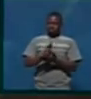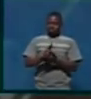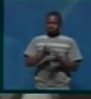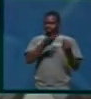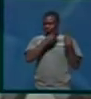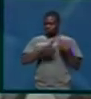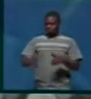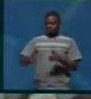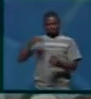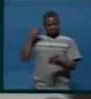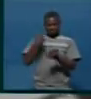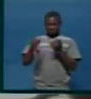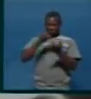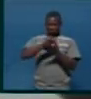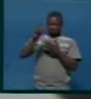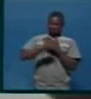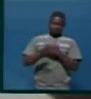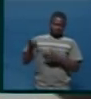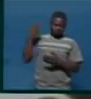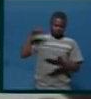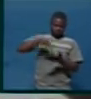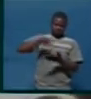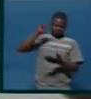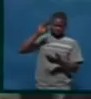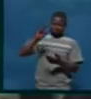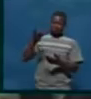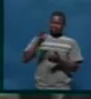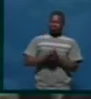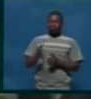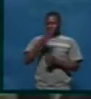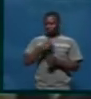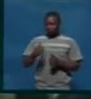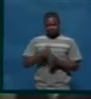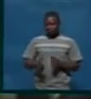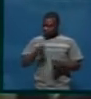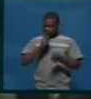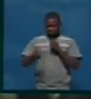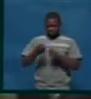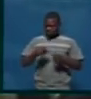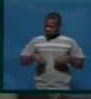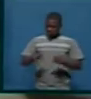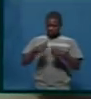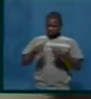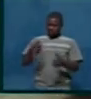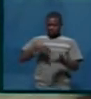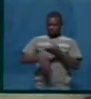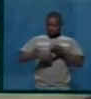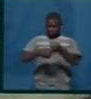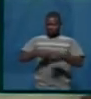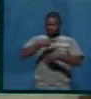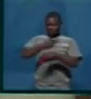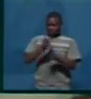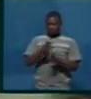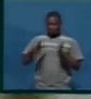août 2017, la tension ne cesse de monter au sein des sociétés coopératives des producteurs de coton du Burkina Faso pour